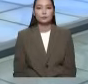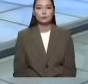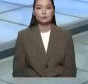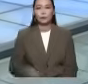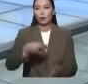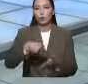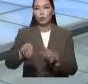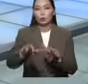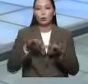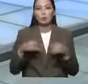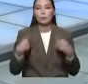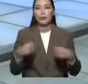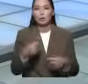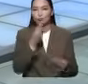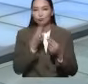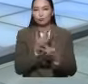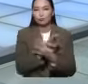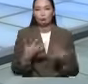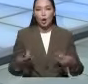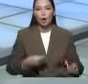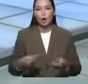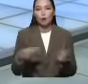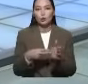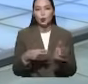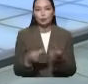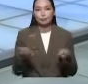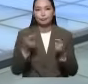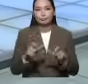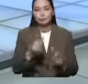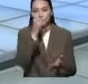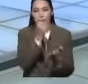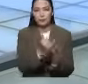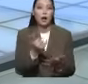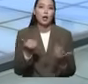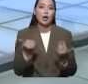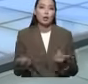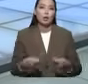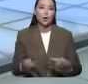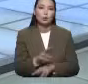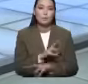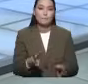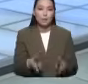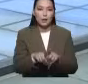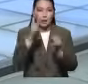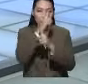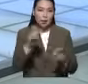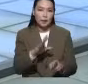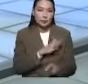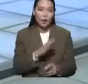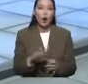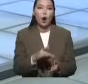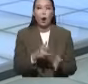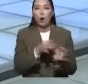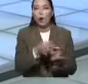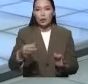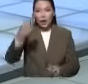Алып сатарларға азық түлікпен тауар құнын негізсіз өсіруге жол бермейміз. Сауда министрі осылай деп мәлімдеді. Әсіресе өңір